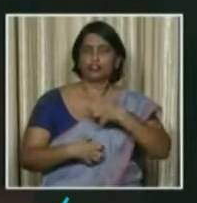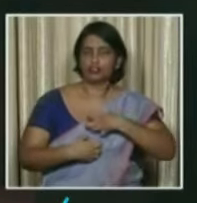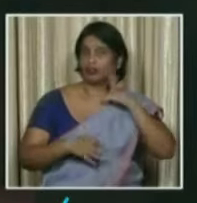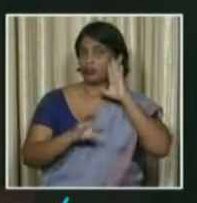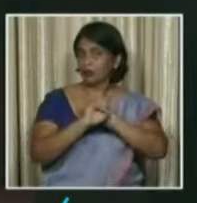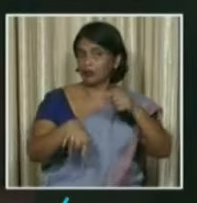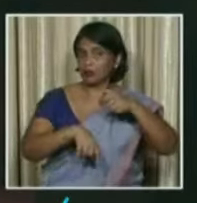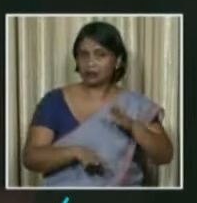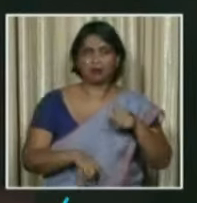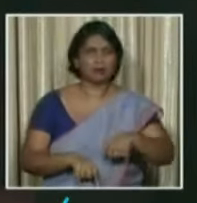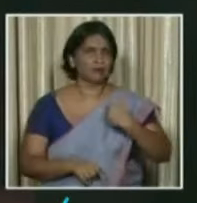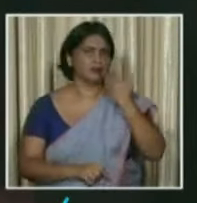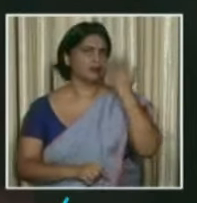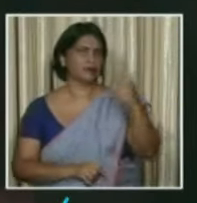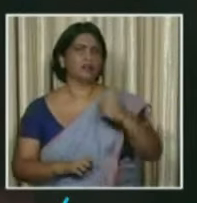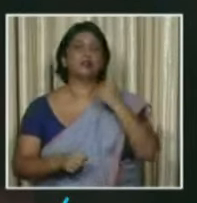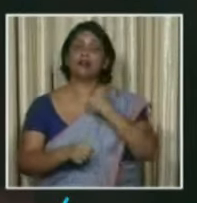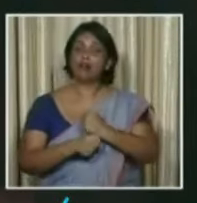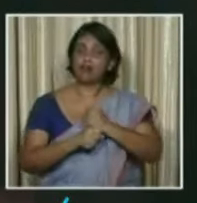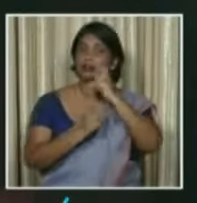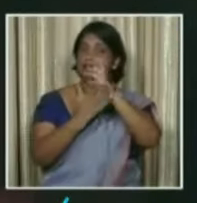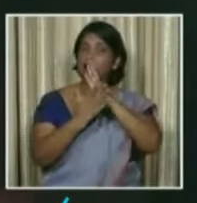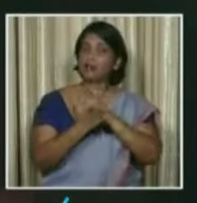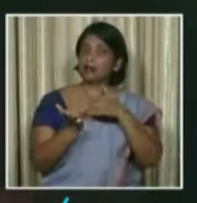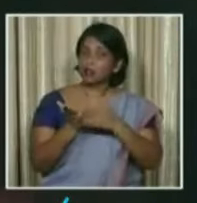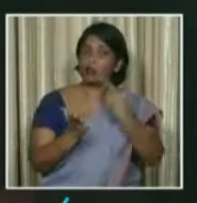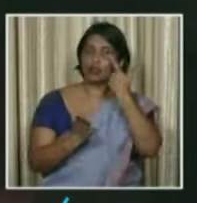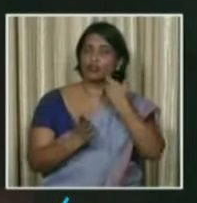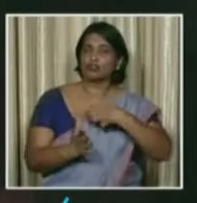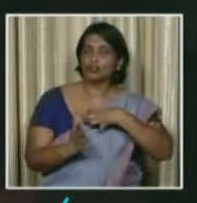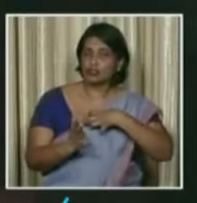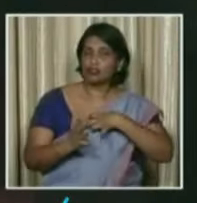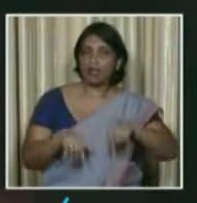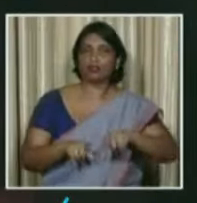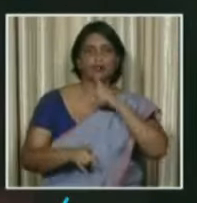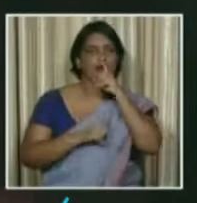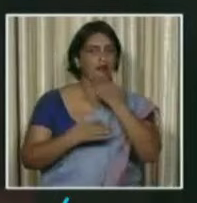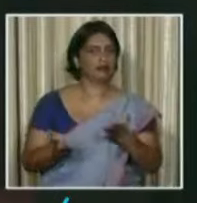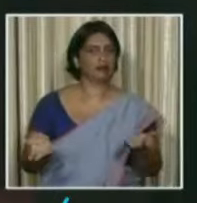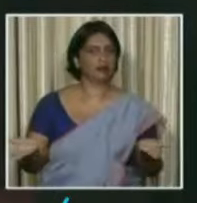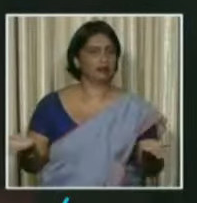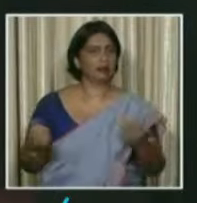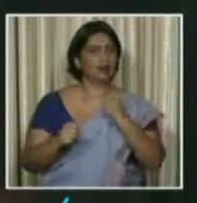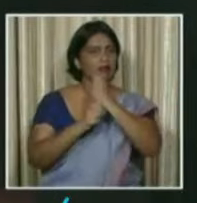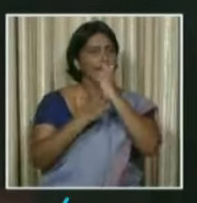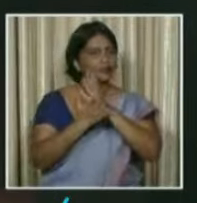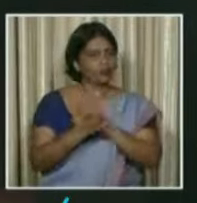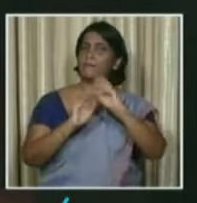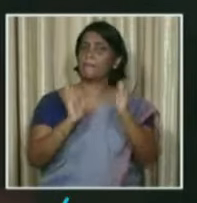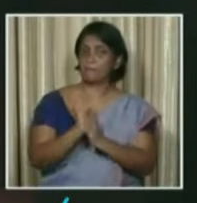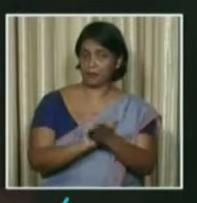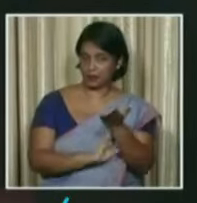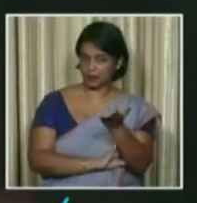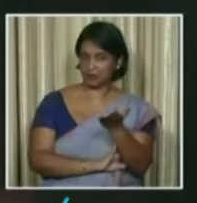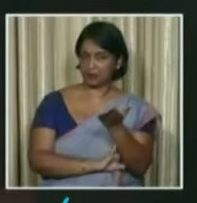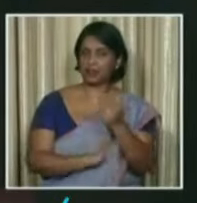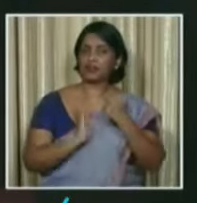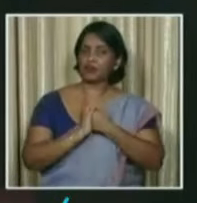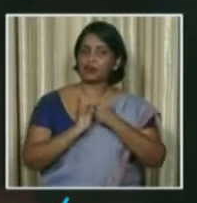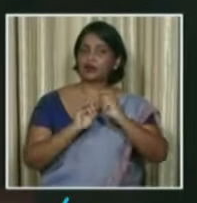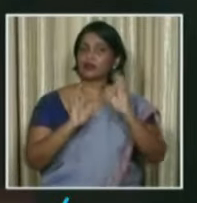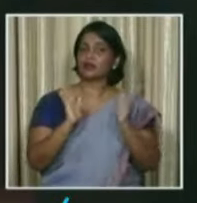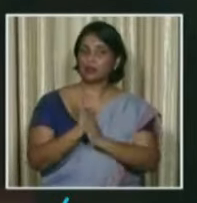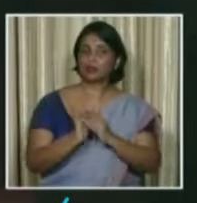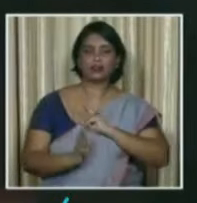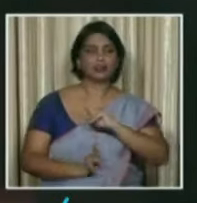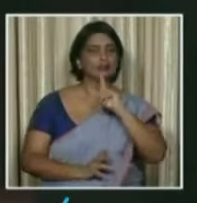තියෙන වෙලාවේ මට පේන්නේ ආණ්ඩු ක්‍රම ව්‍යවස්ථාවේ ශෝක යෝජනාව දැන් කියන්න කරන්න වෙලා තියෙන්නේ. ආණ්ඩු ක්‍රම ව්‍යවස්ථාව උල්ලංඝනය කිරීම. ගරු අගමැතිතුමාට